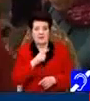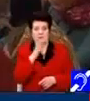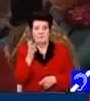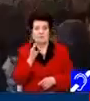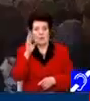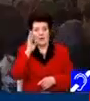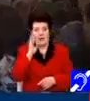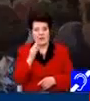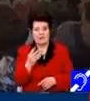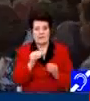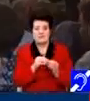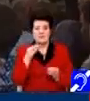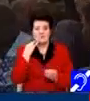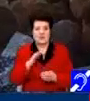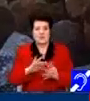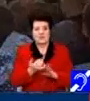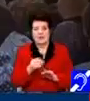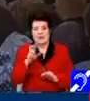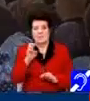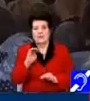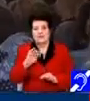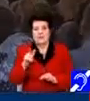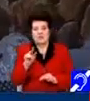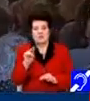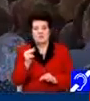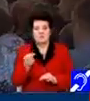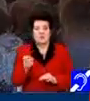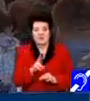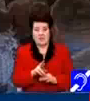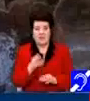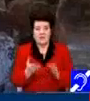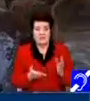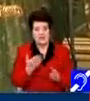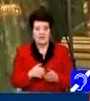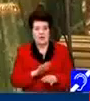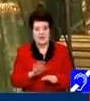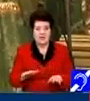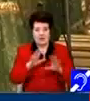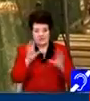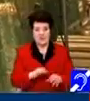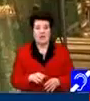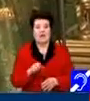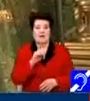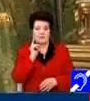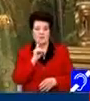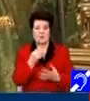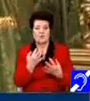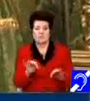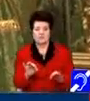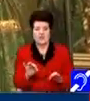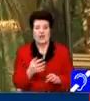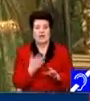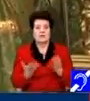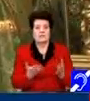un băiat de 10 ani, originar din satul Batâr, Raionul Cimișlia. Chiar dacă a comis o ilegalitate, minorul va scăpa nepedepsit.